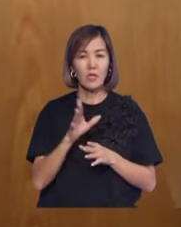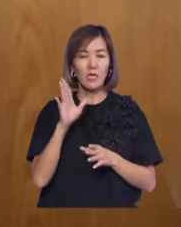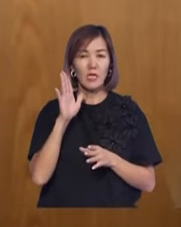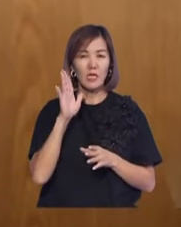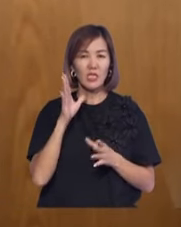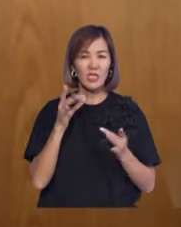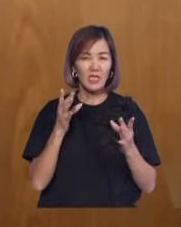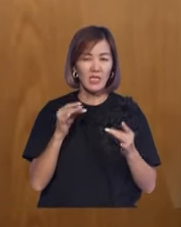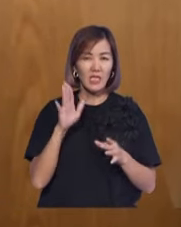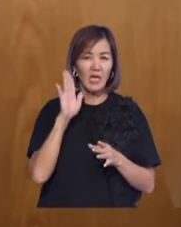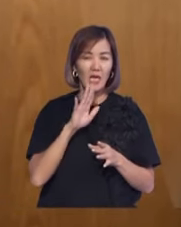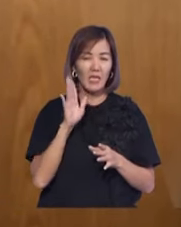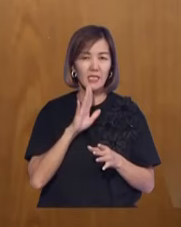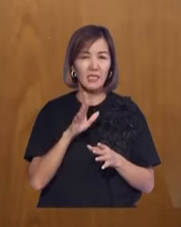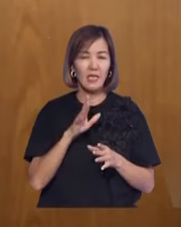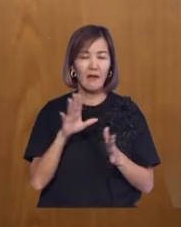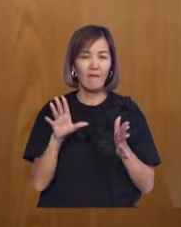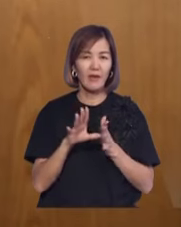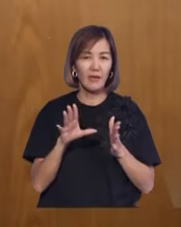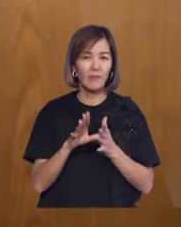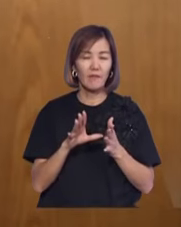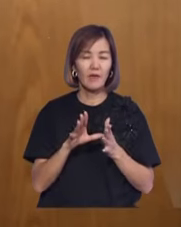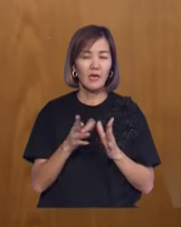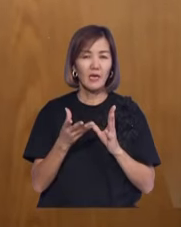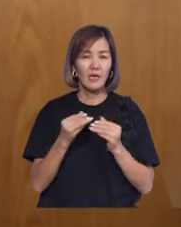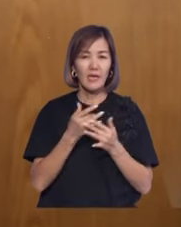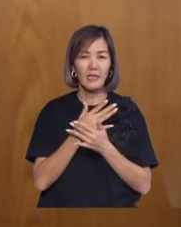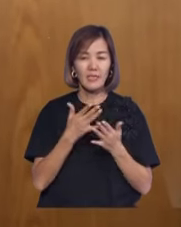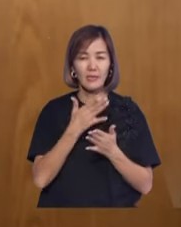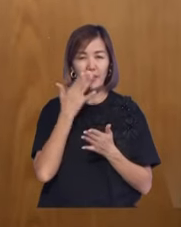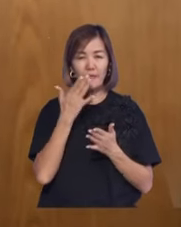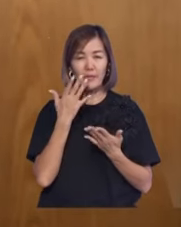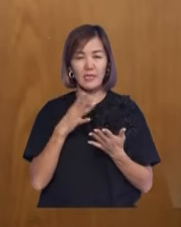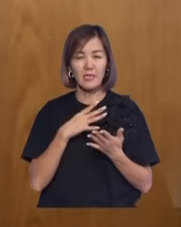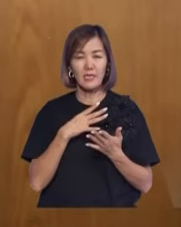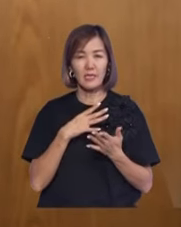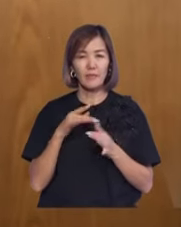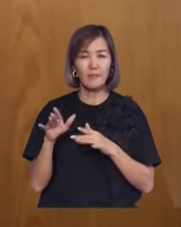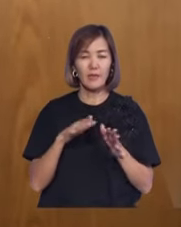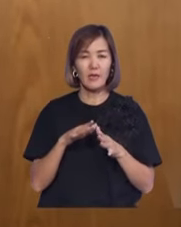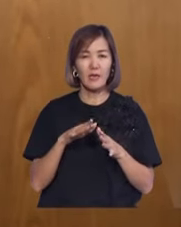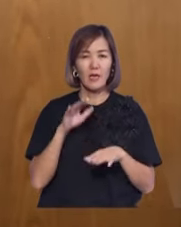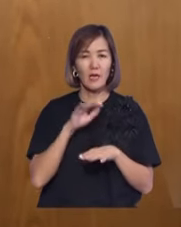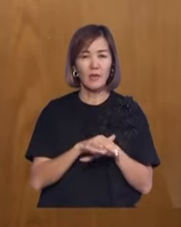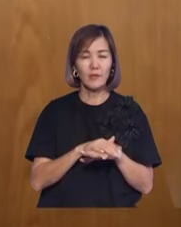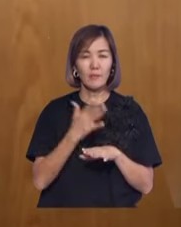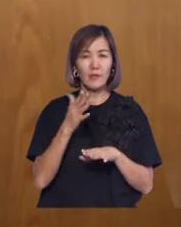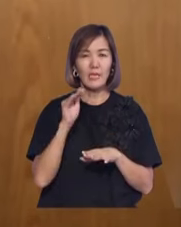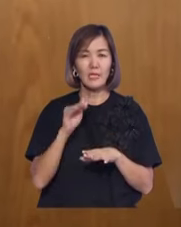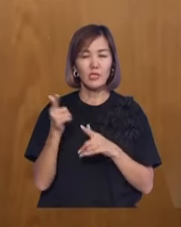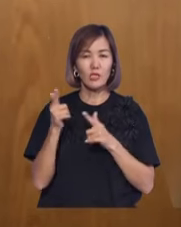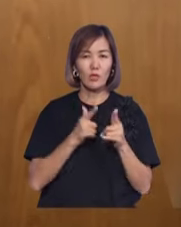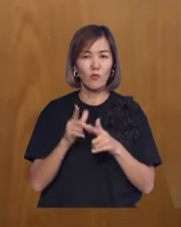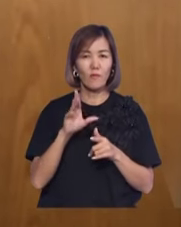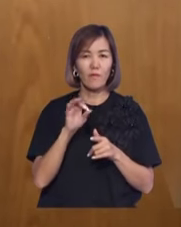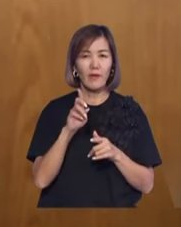вейпов, используя для этого глицерин, никотин и искусственные ароматизаторы. В ходе операции было обнаружено более 5000 готовых